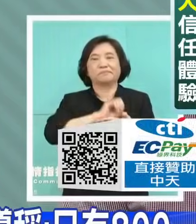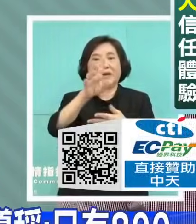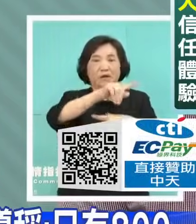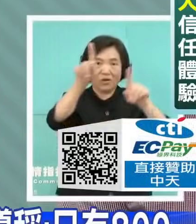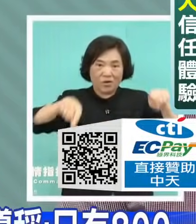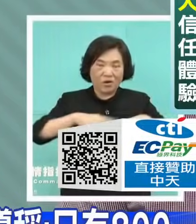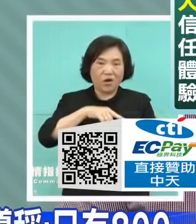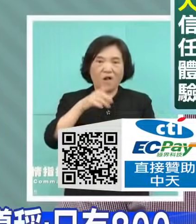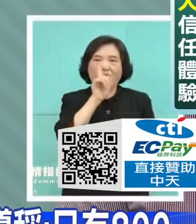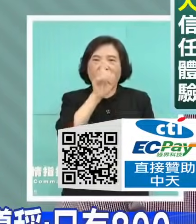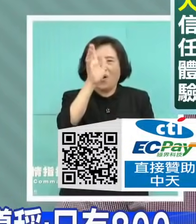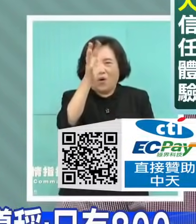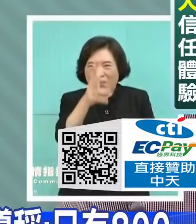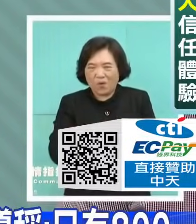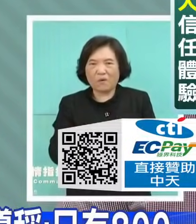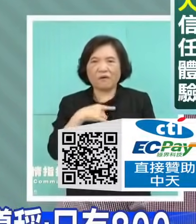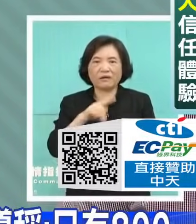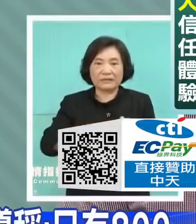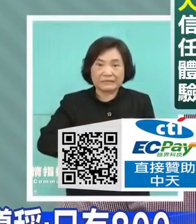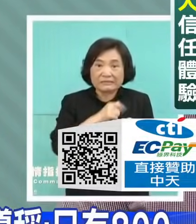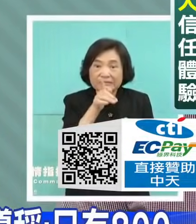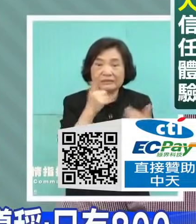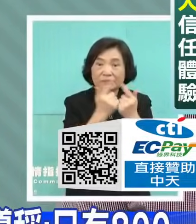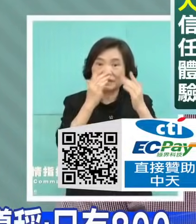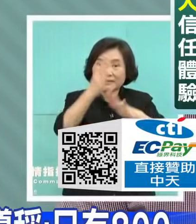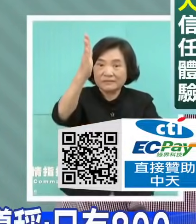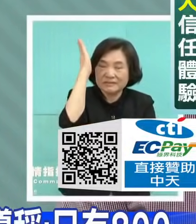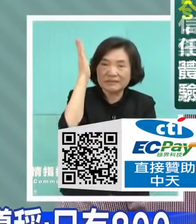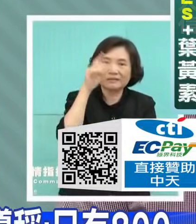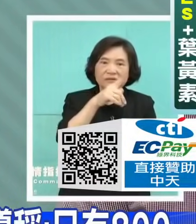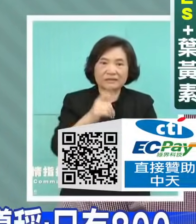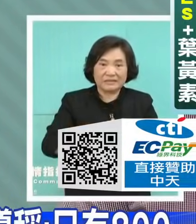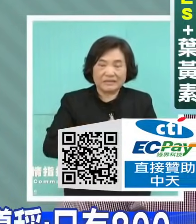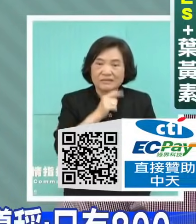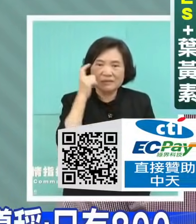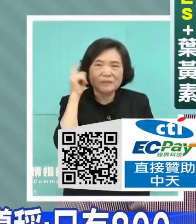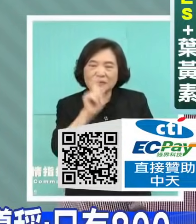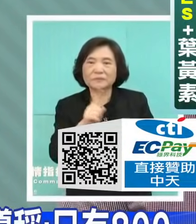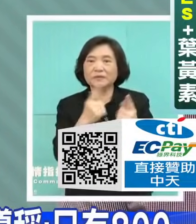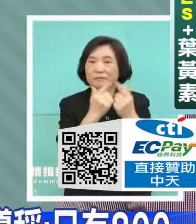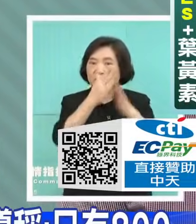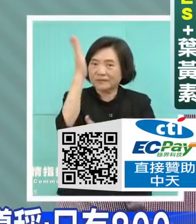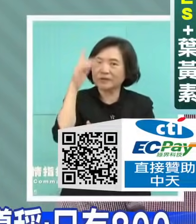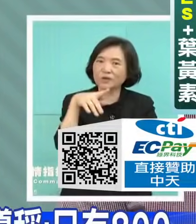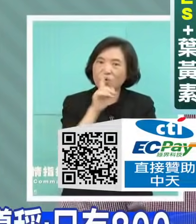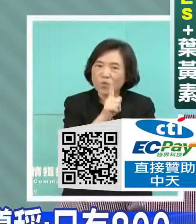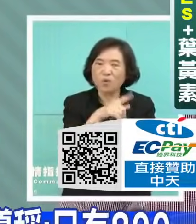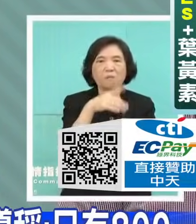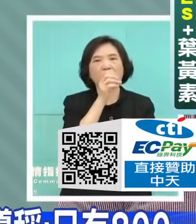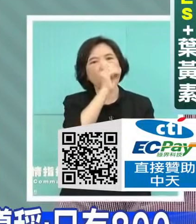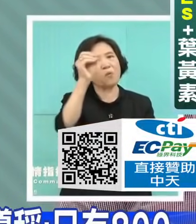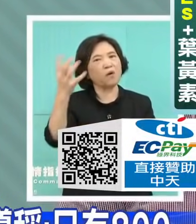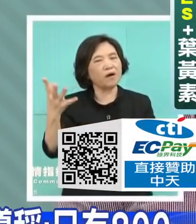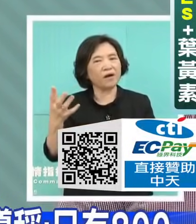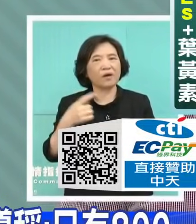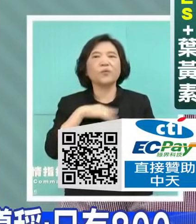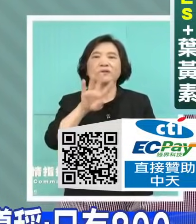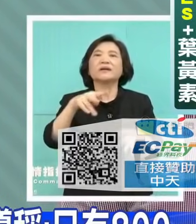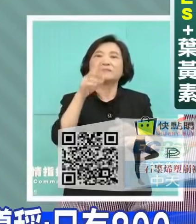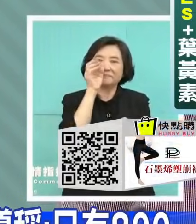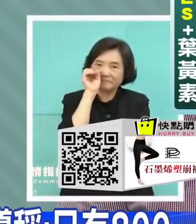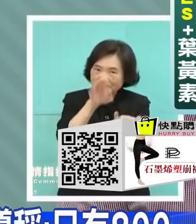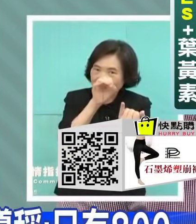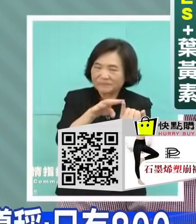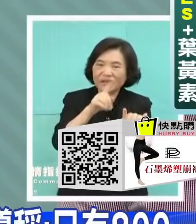非常的长，但是里面通篇没有写到台北市政府的任何立场，还有台北市政府的任何一句发言。我必须要告诉你，